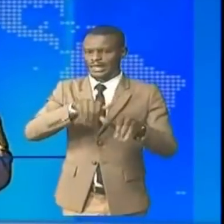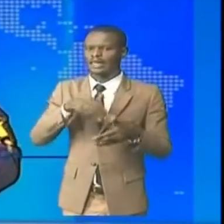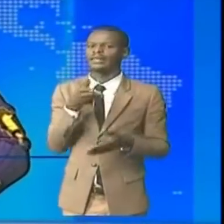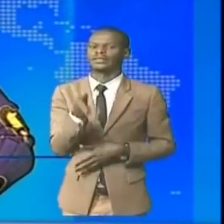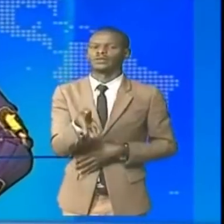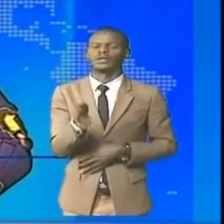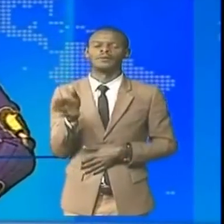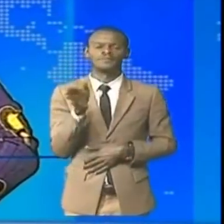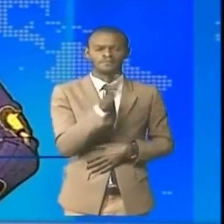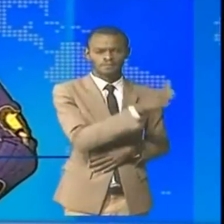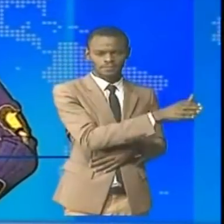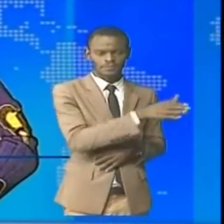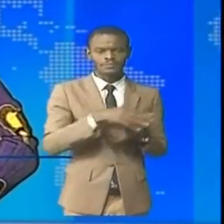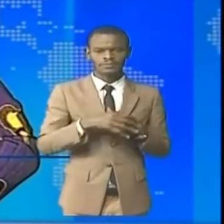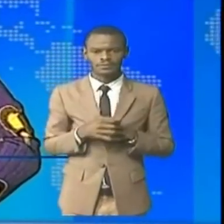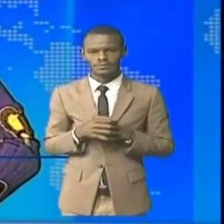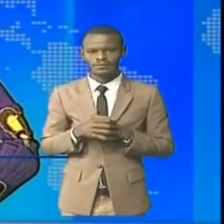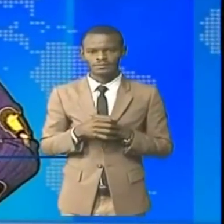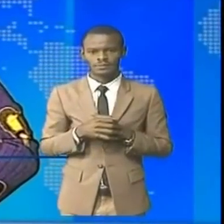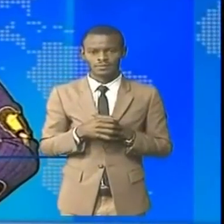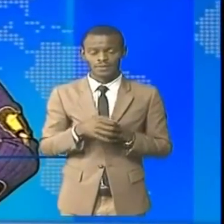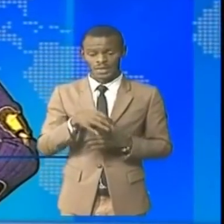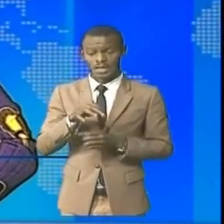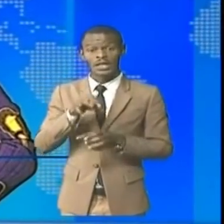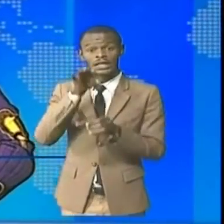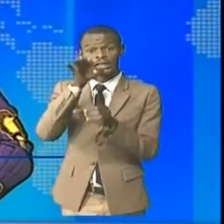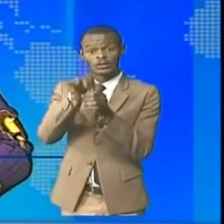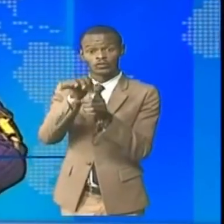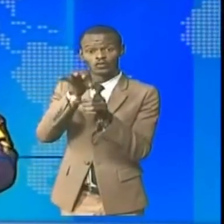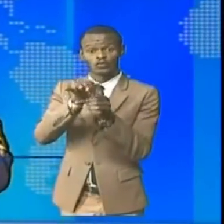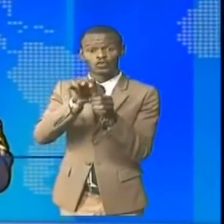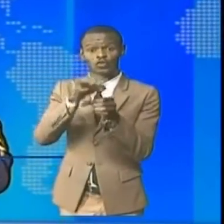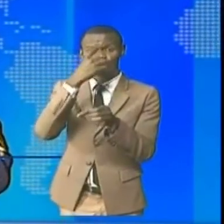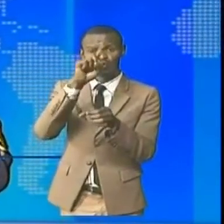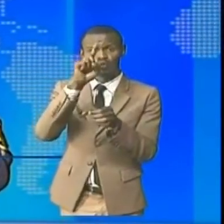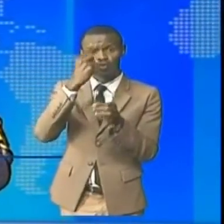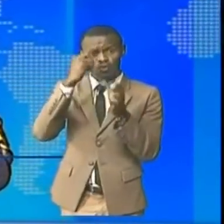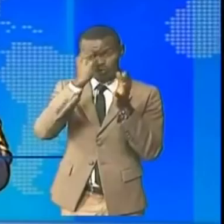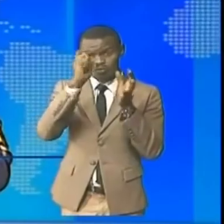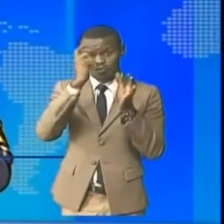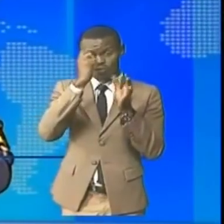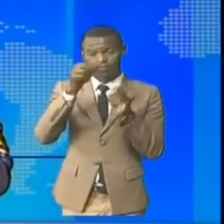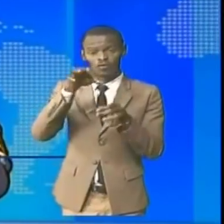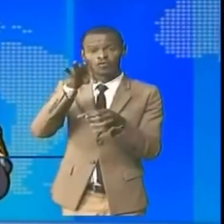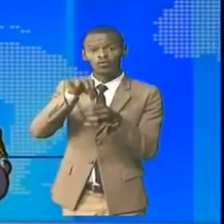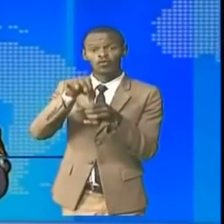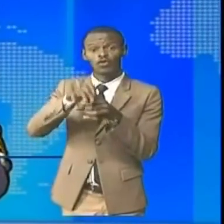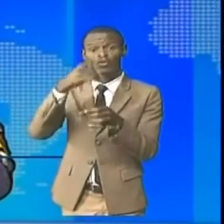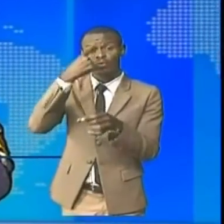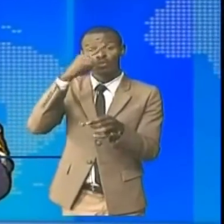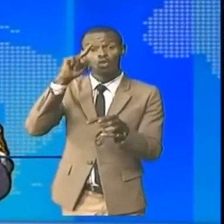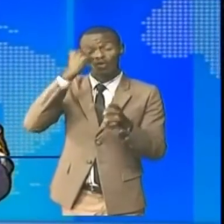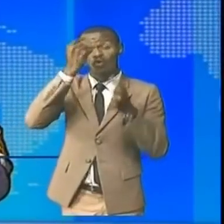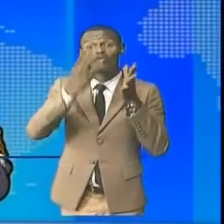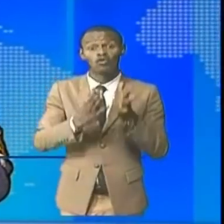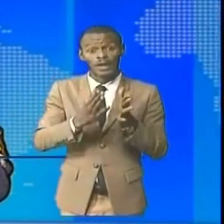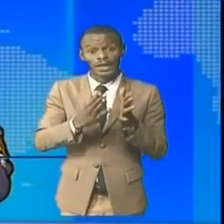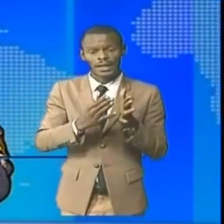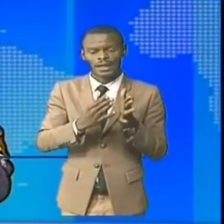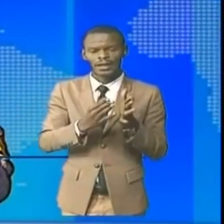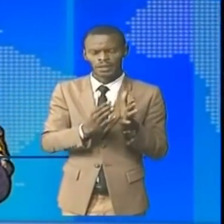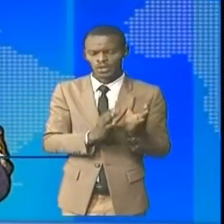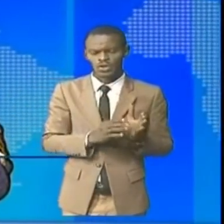La session des gouverneurs programmée par la CENI pour le mois de mai suscite beaucoup d'espoir en la population de la province